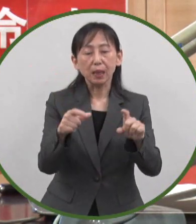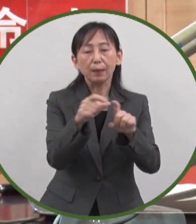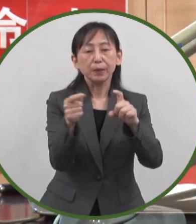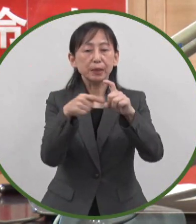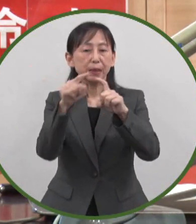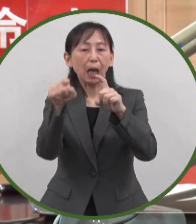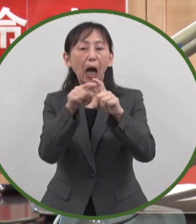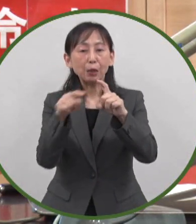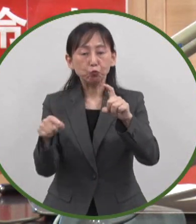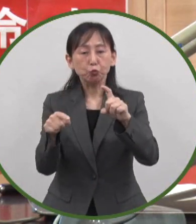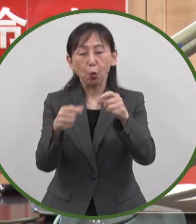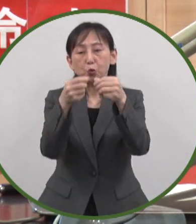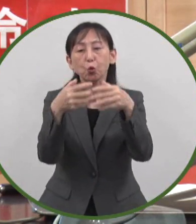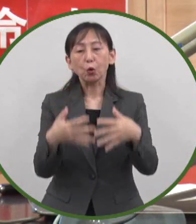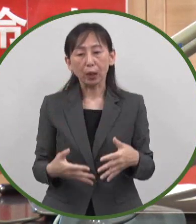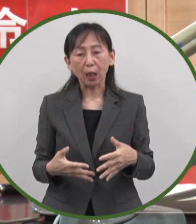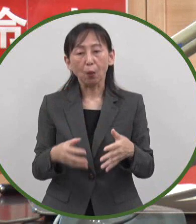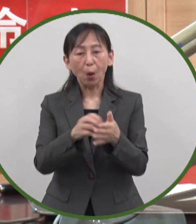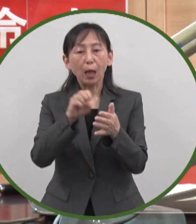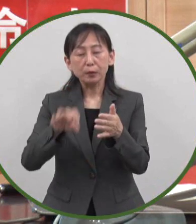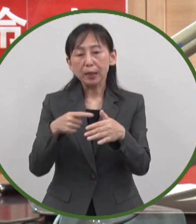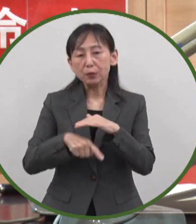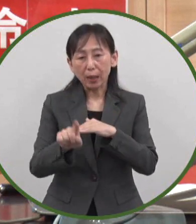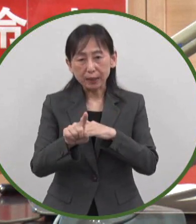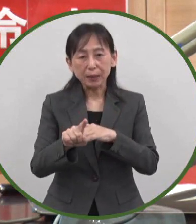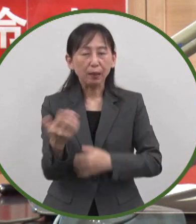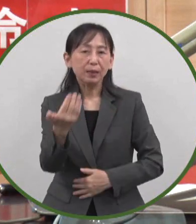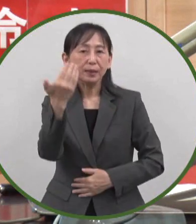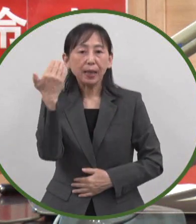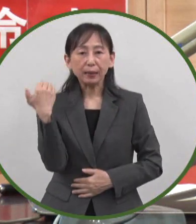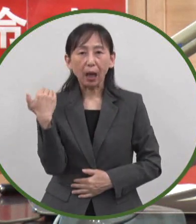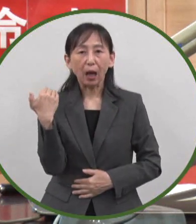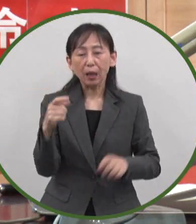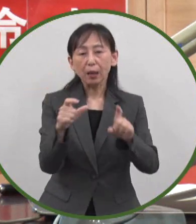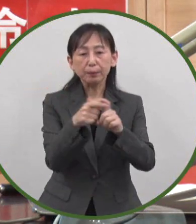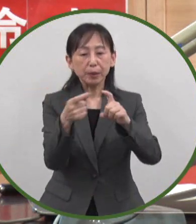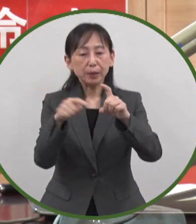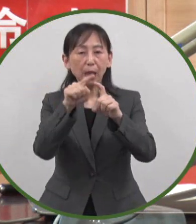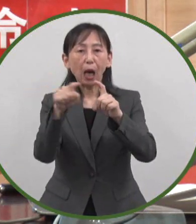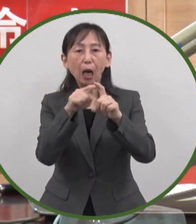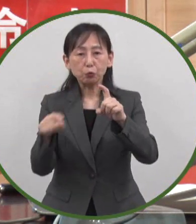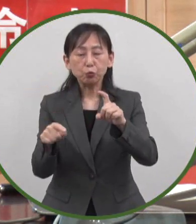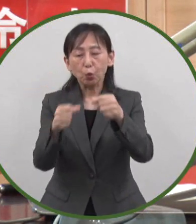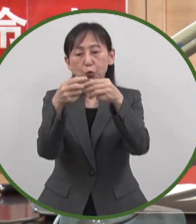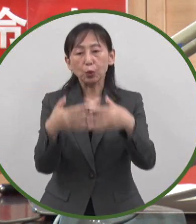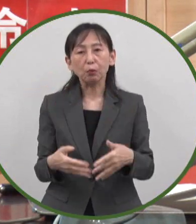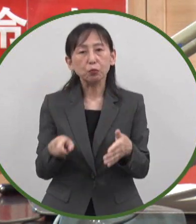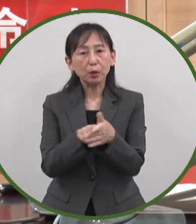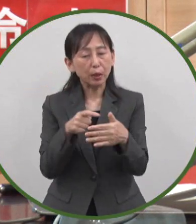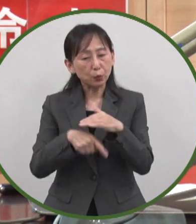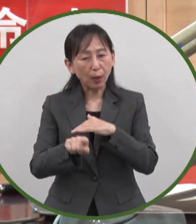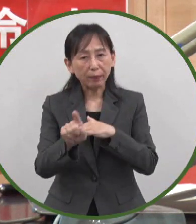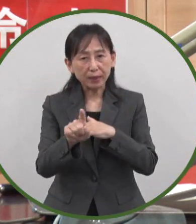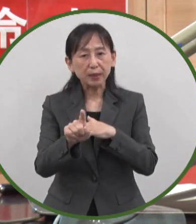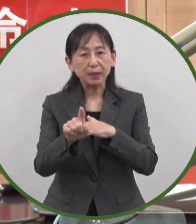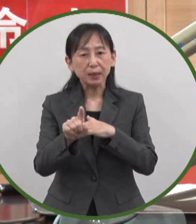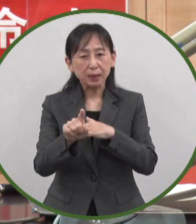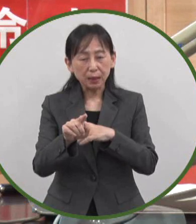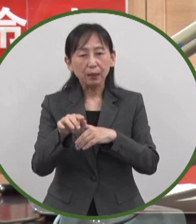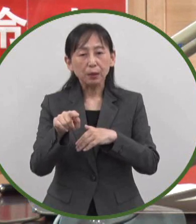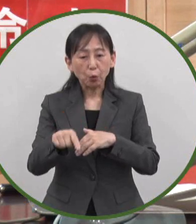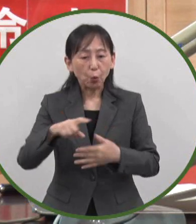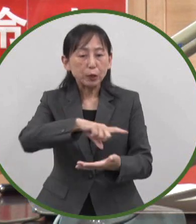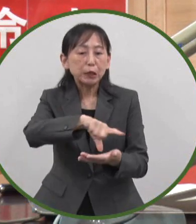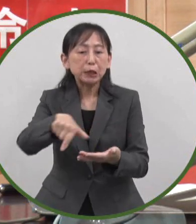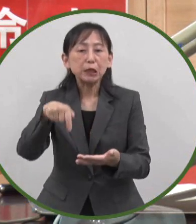要件についてはですね、まあ、あの前回あの PCR の要件をつけたのは、まあ、現に当該エリア